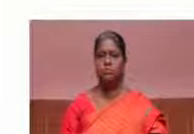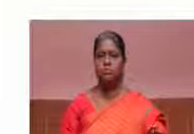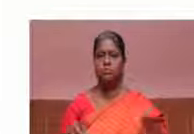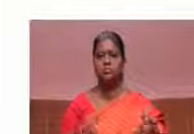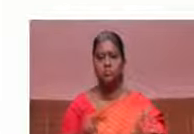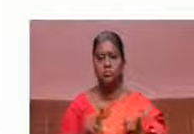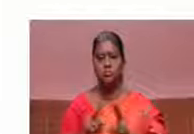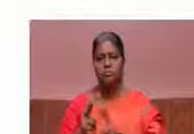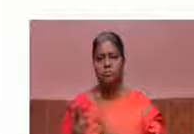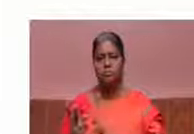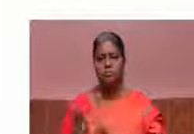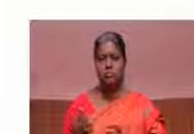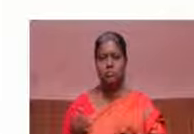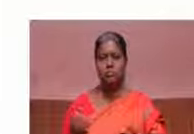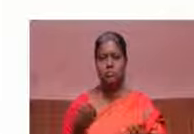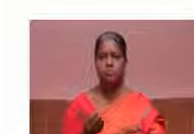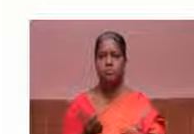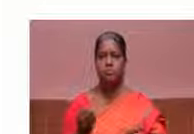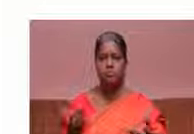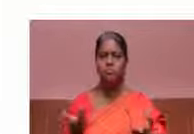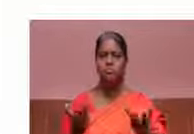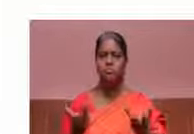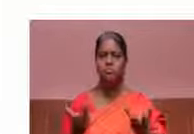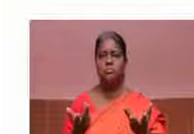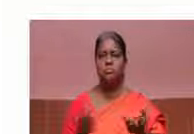மாற்றுத்திறனாளிகளுக்கு பலவிதமான உதவிகள் தேவைப்படும்.